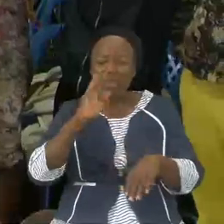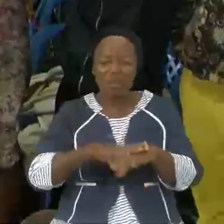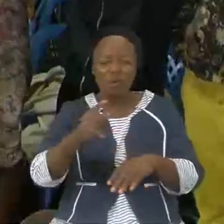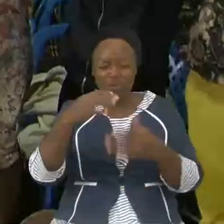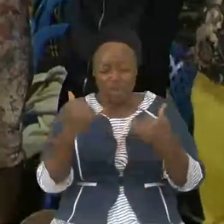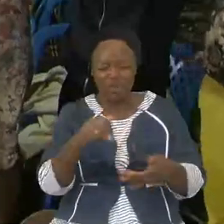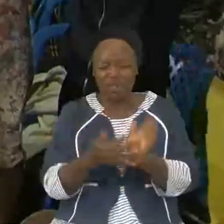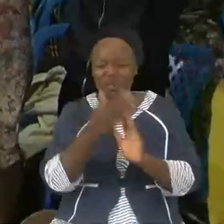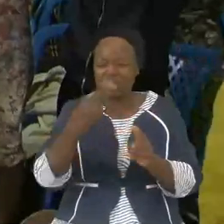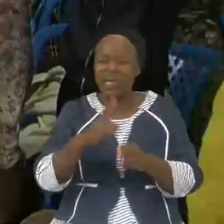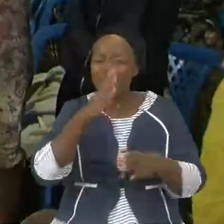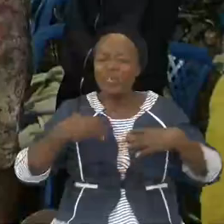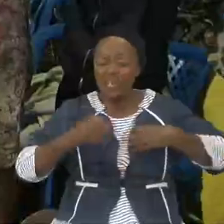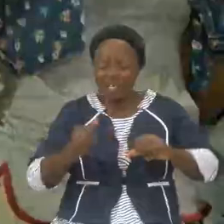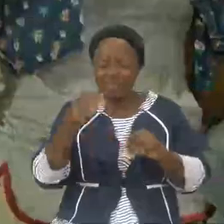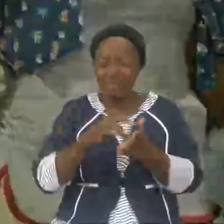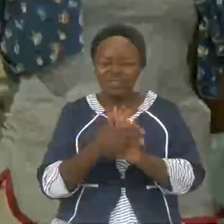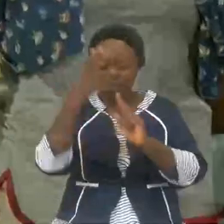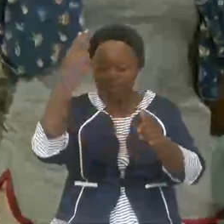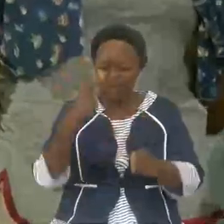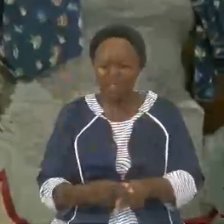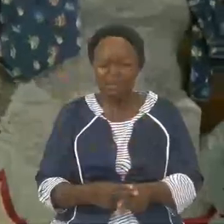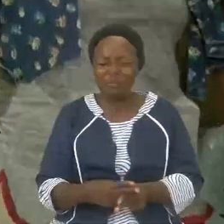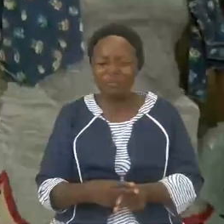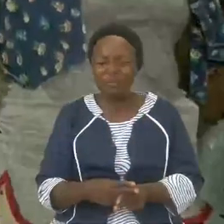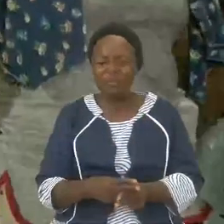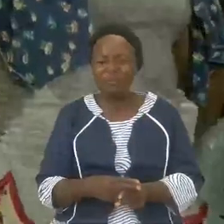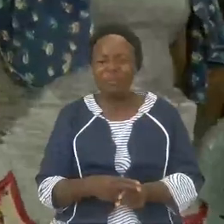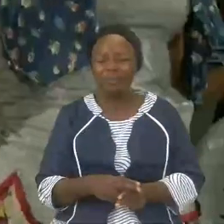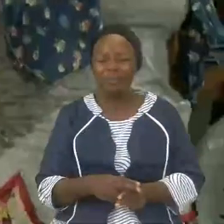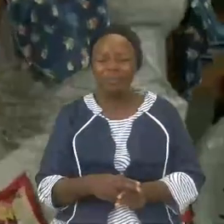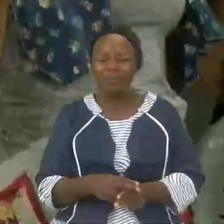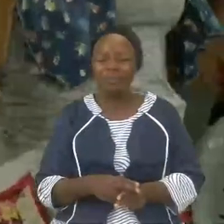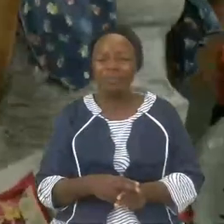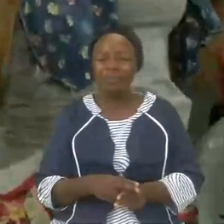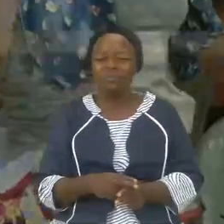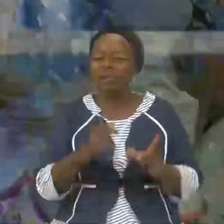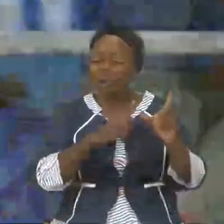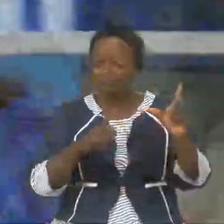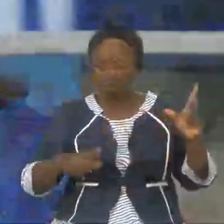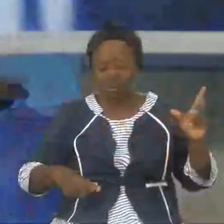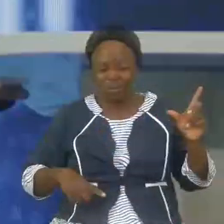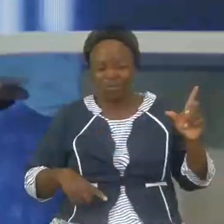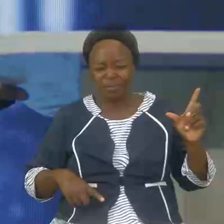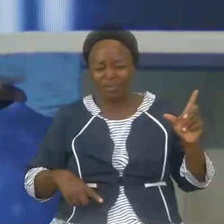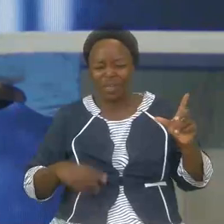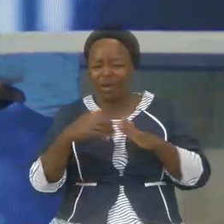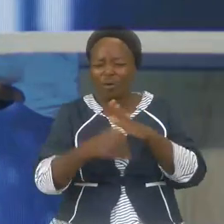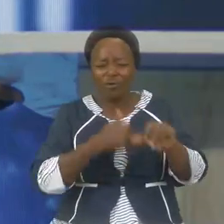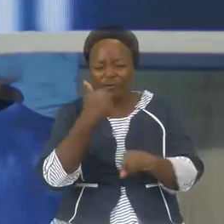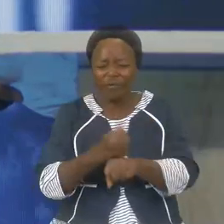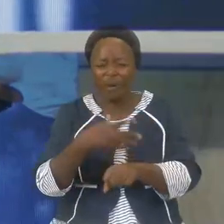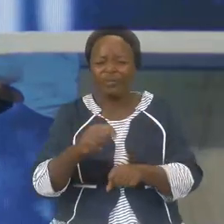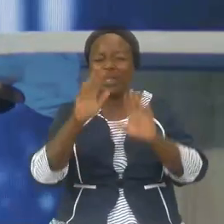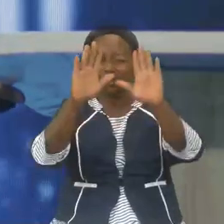que la touche divine vienne sur vous. Soyez en guéri au nom de Jésus-Christ. Seigneur, confirme